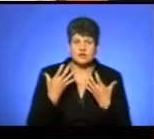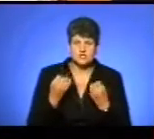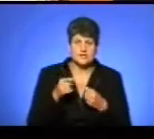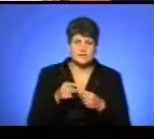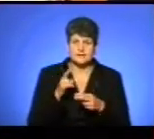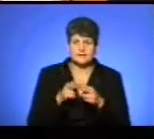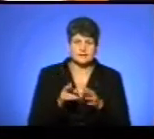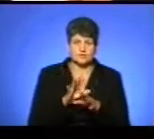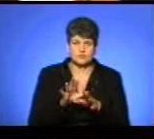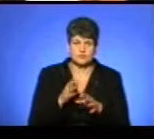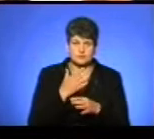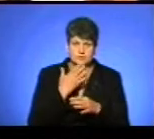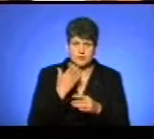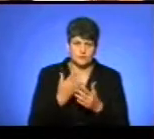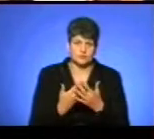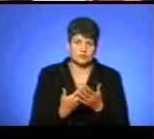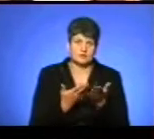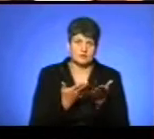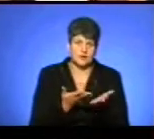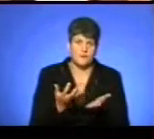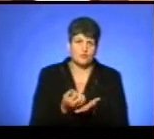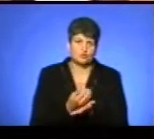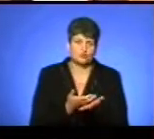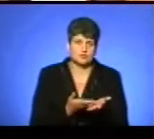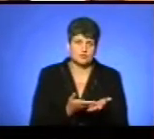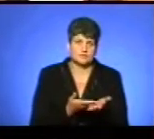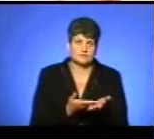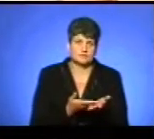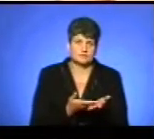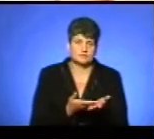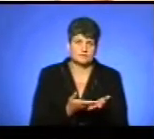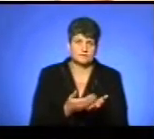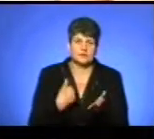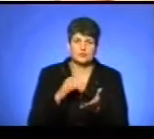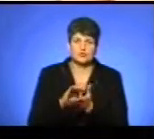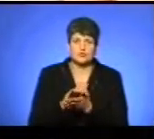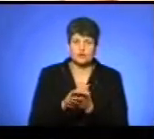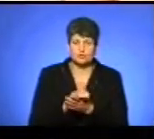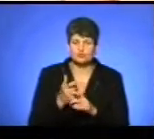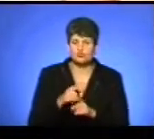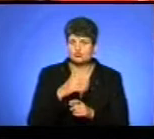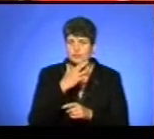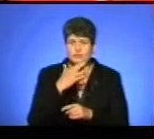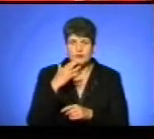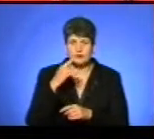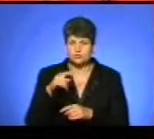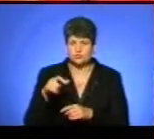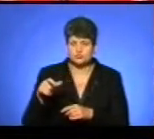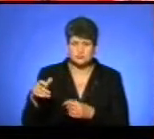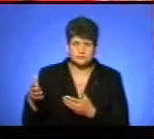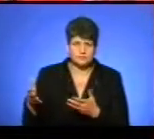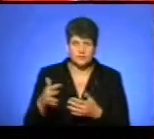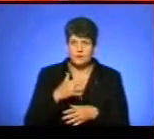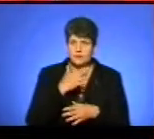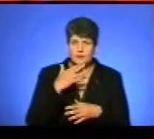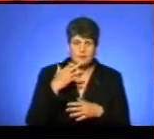доробила, але вона якось така ось вийшла. Познайомилися ми дуже з багато людьми,